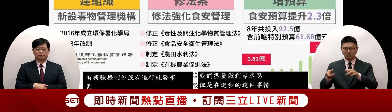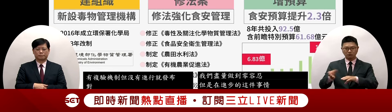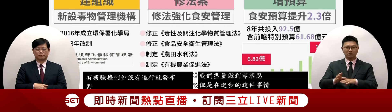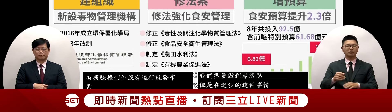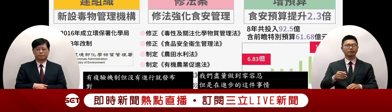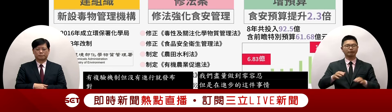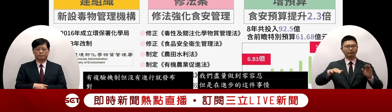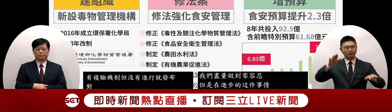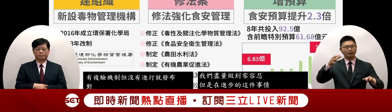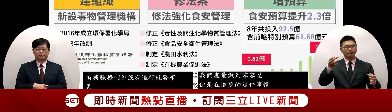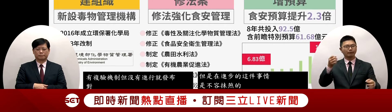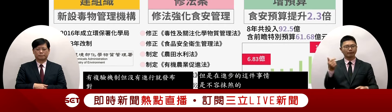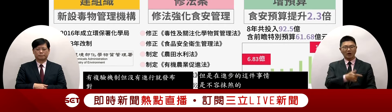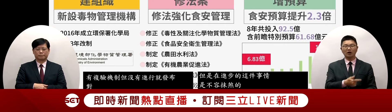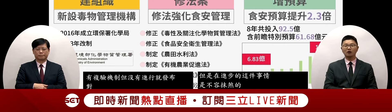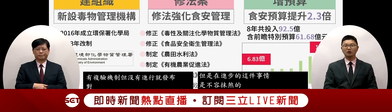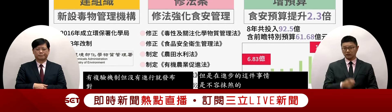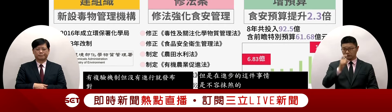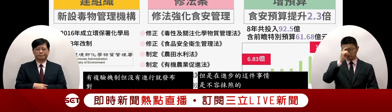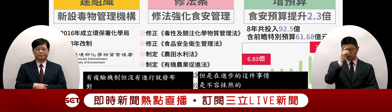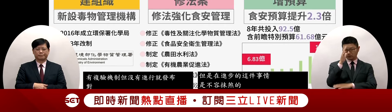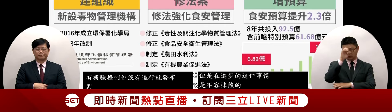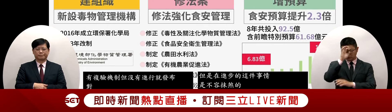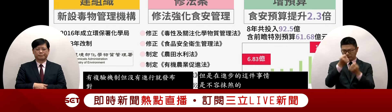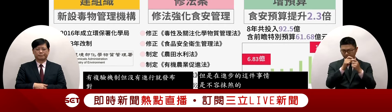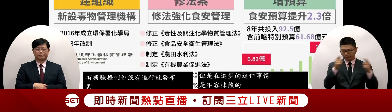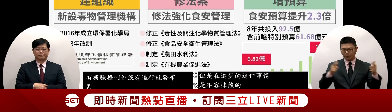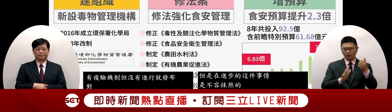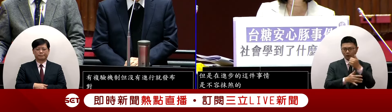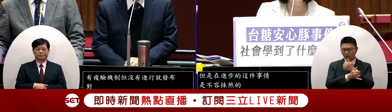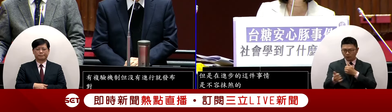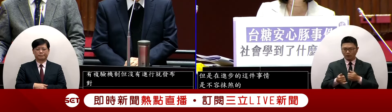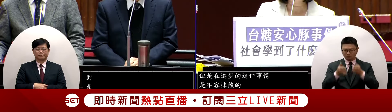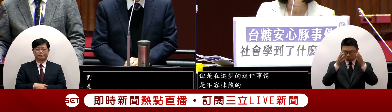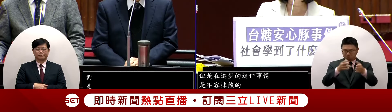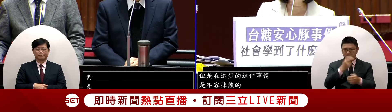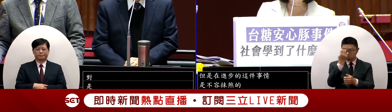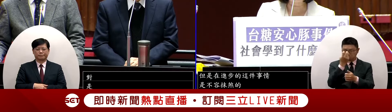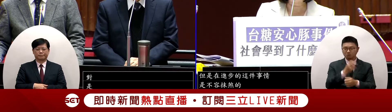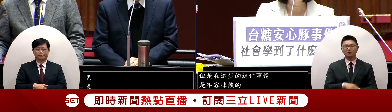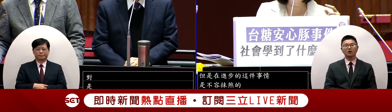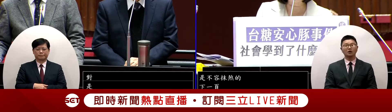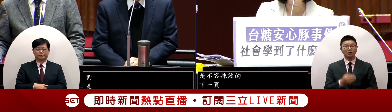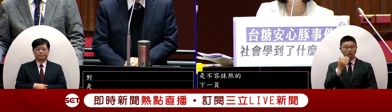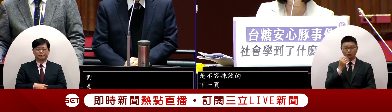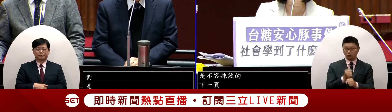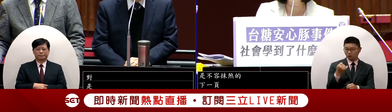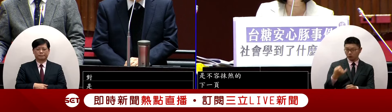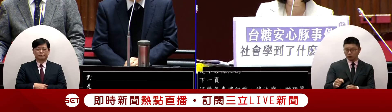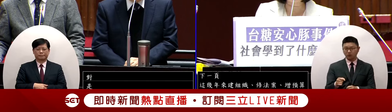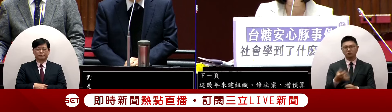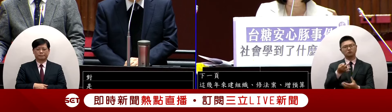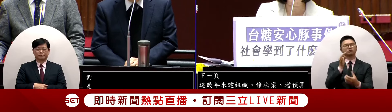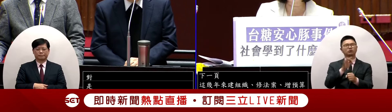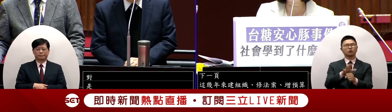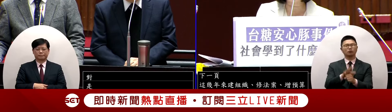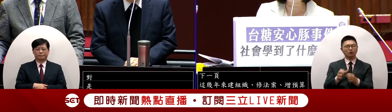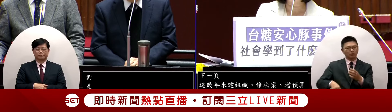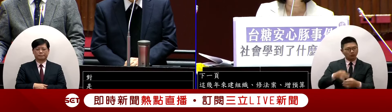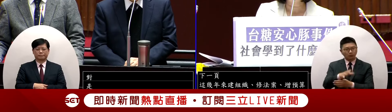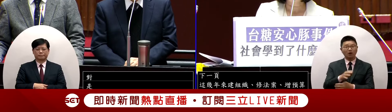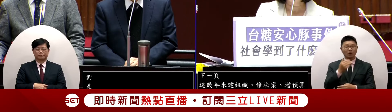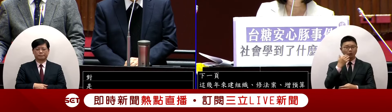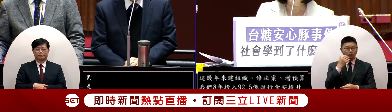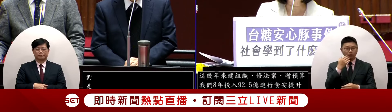吁朝野的立委继续来监督，继续来支持，做不好就给资源，做不好来修